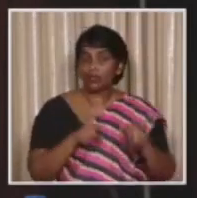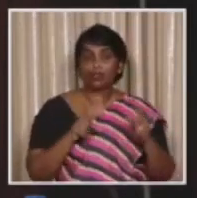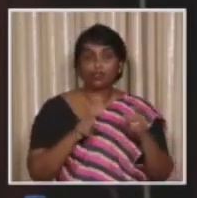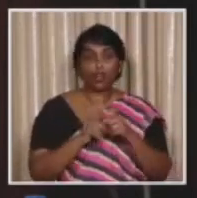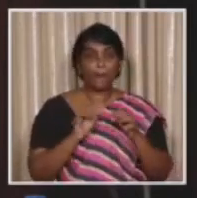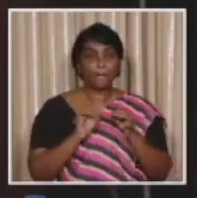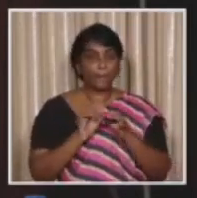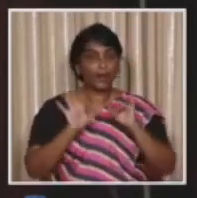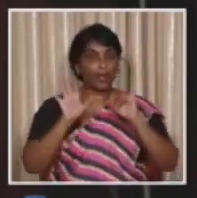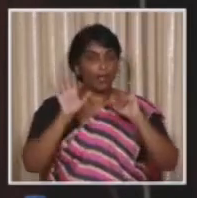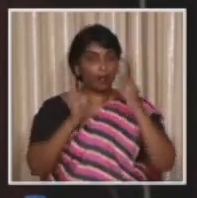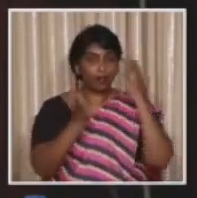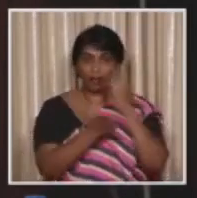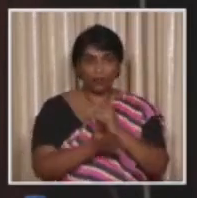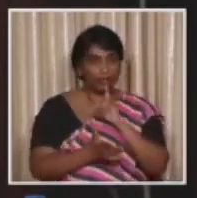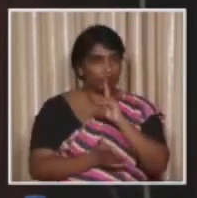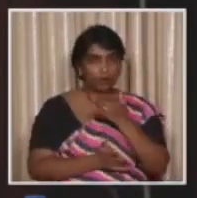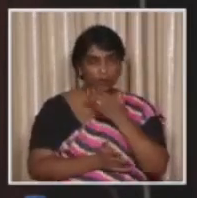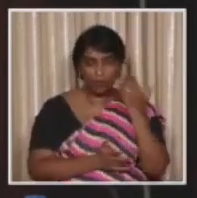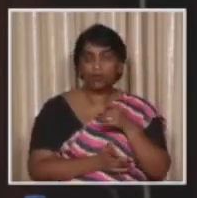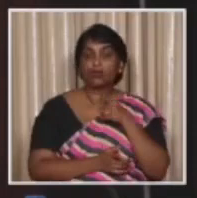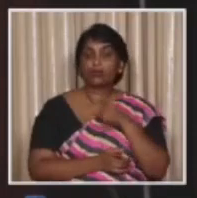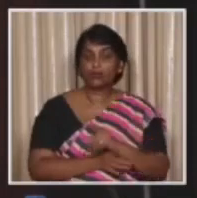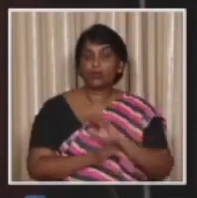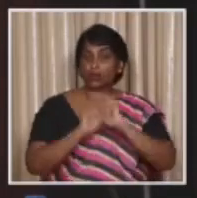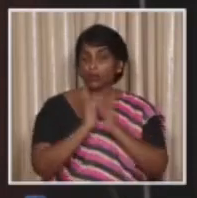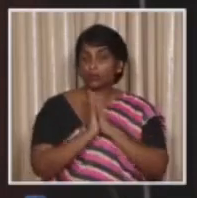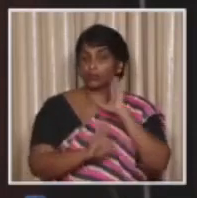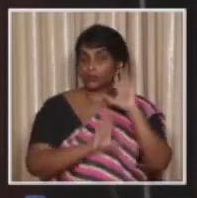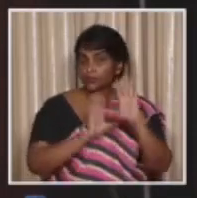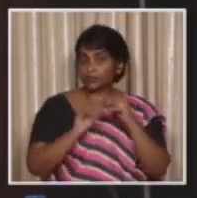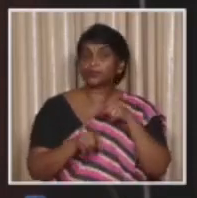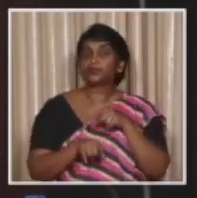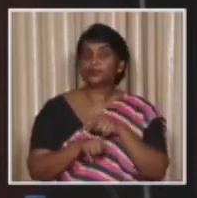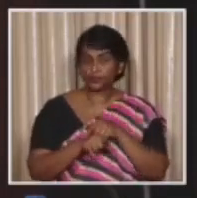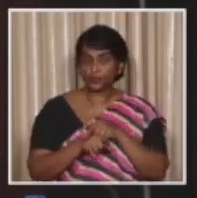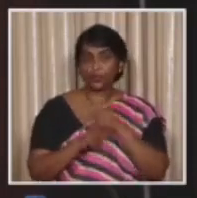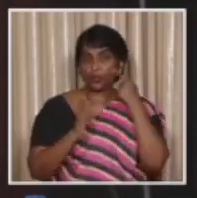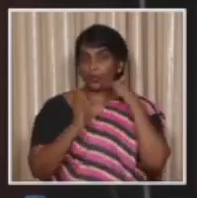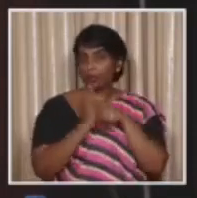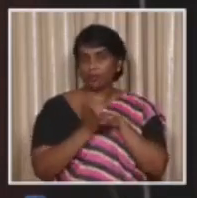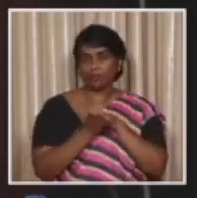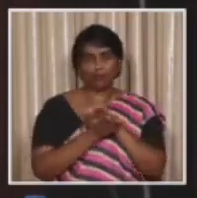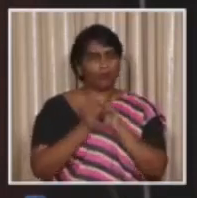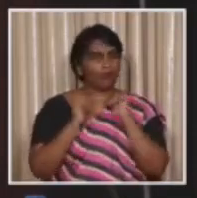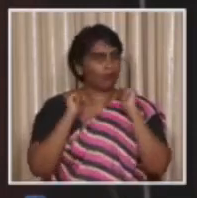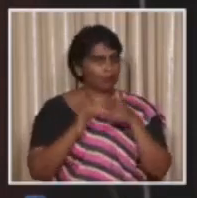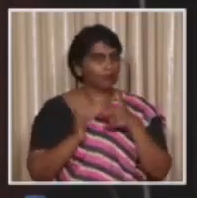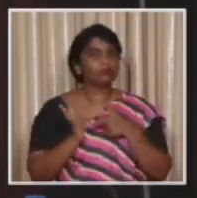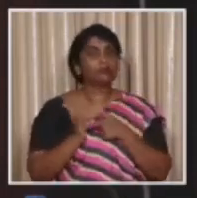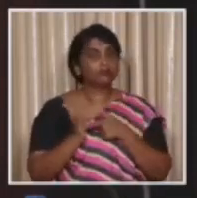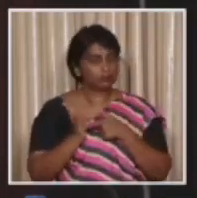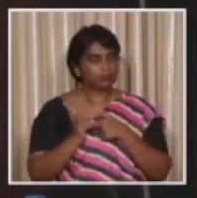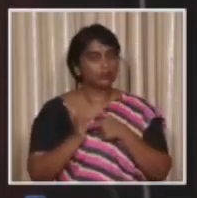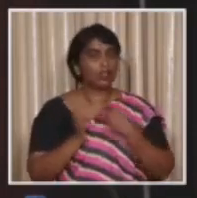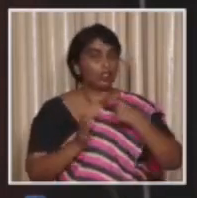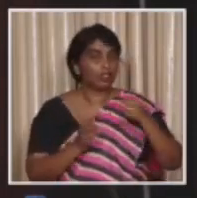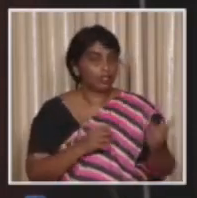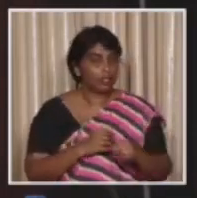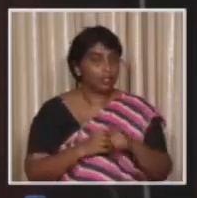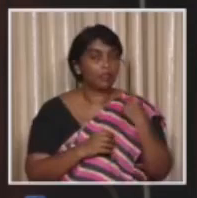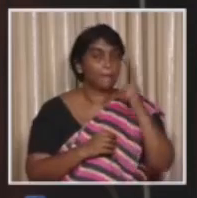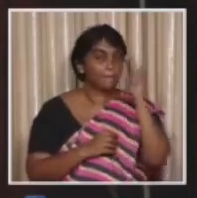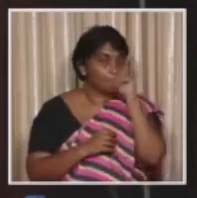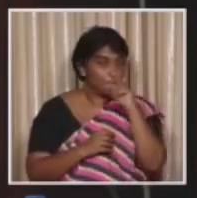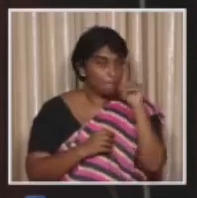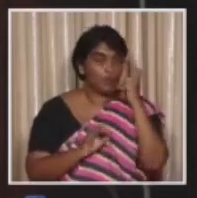බිලියන 6කට සීමා කරන්න පුළුවන්ද මේ සංඛ්‍යාලේඛනවල තියෙන නිවැරදිභාවයේ ප්‍රශ්න සහගත වෙන්නේ මේක දවසකට